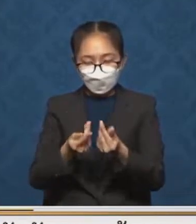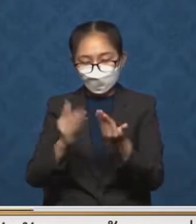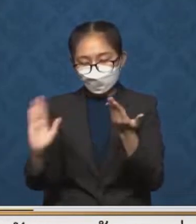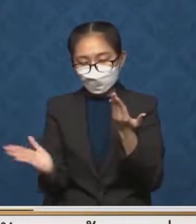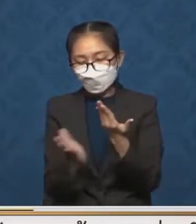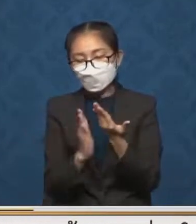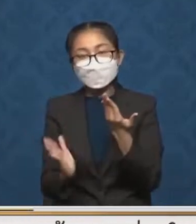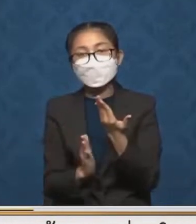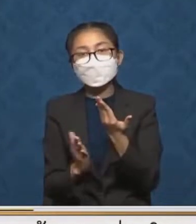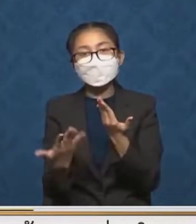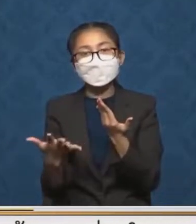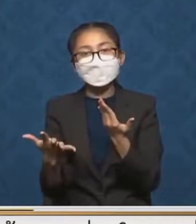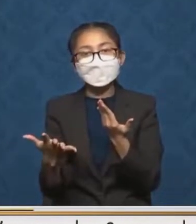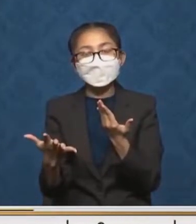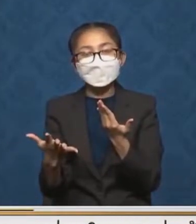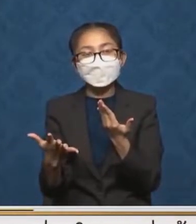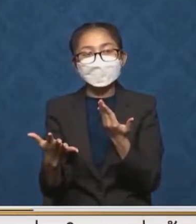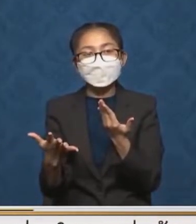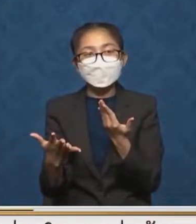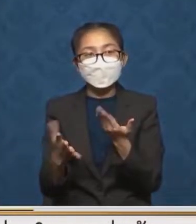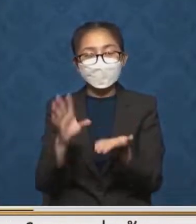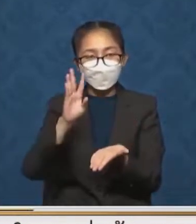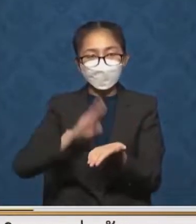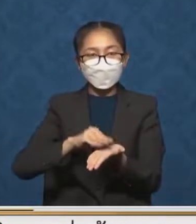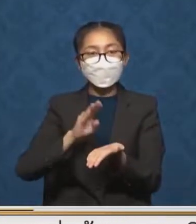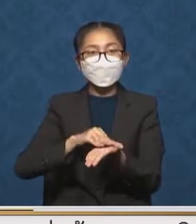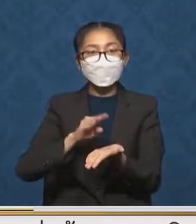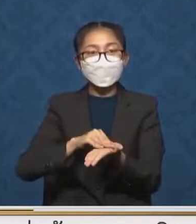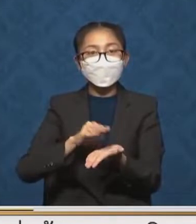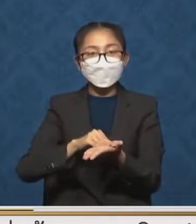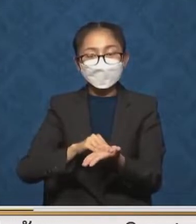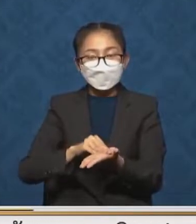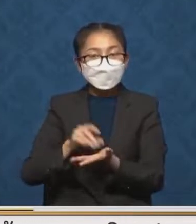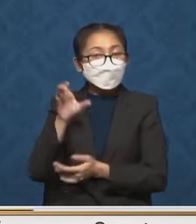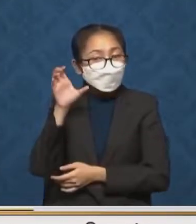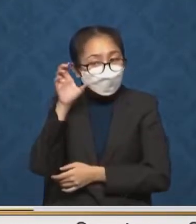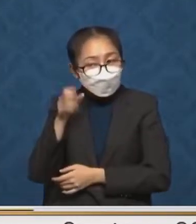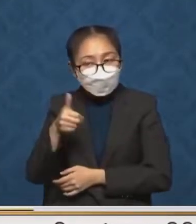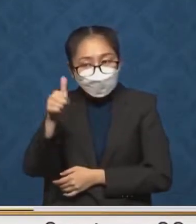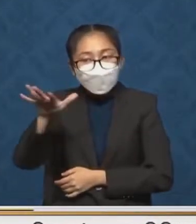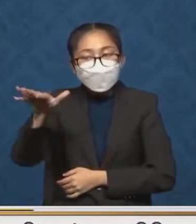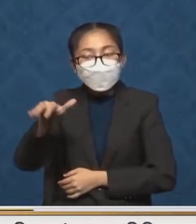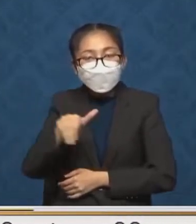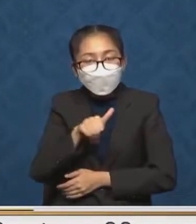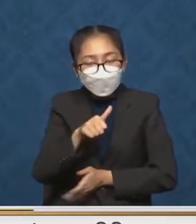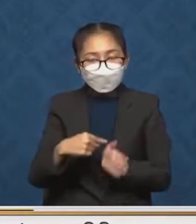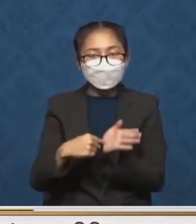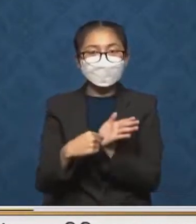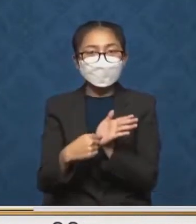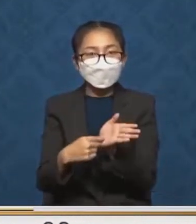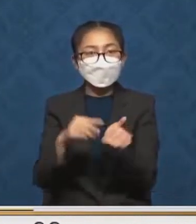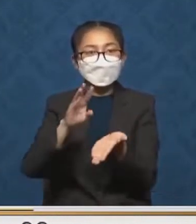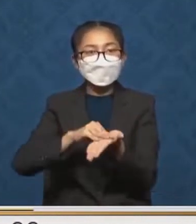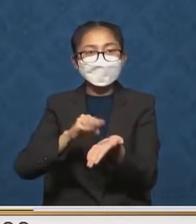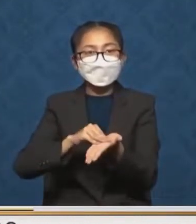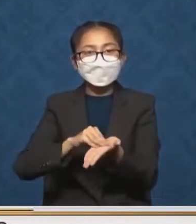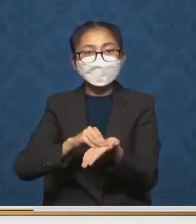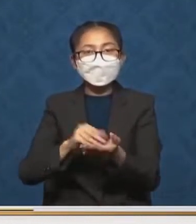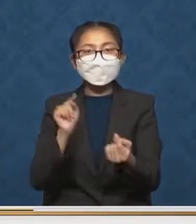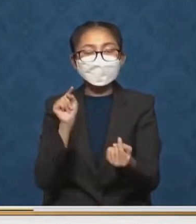มาให้ด้วยจงทำให้เราต้ใช้ข้มูลจากแ่งขอมูลทเชอถือได้ในการพิจนาความหมดเมะสมของงบประมาณแทน